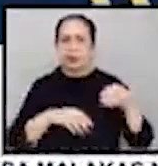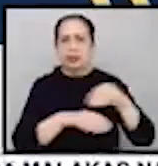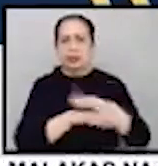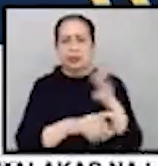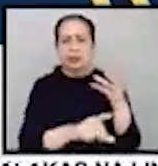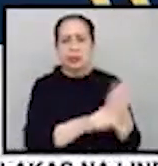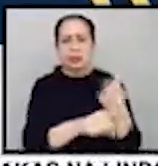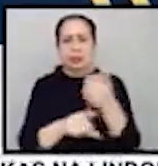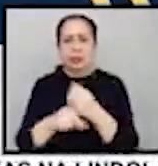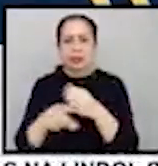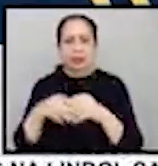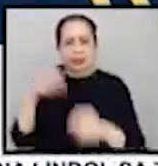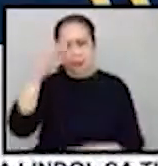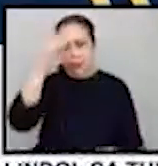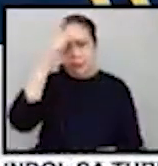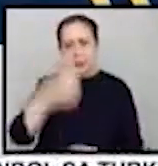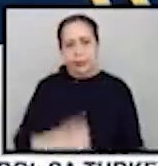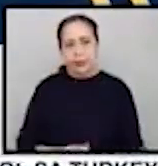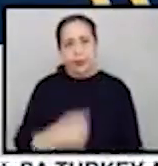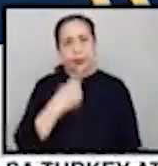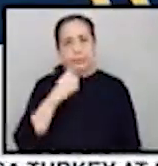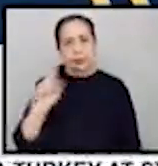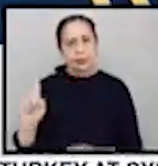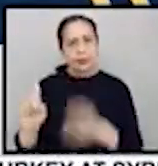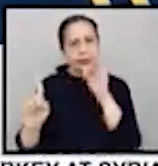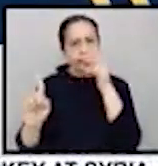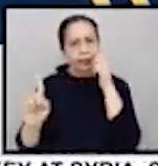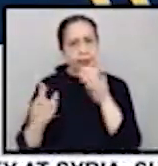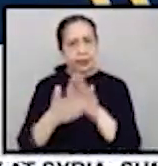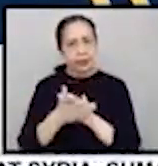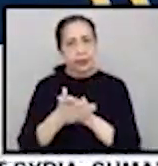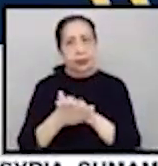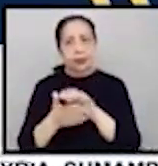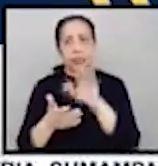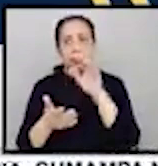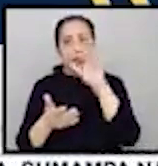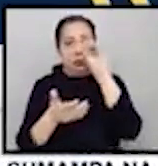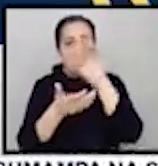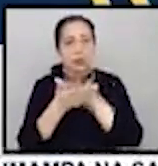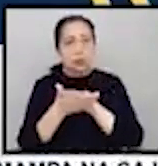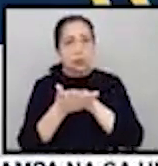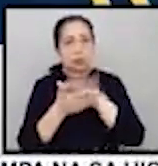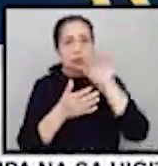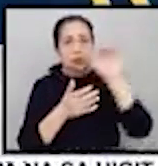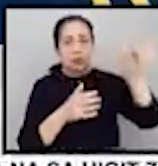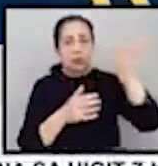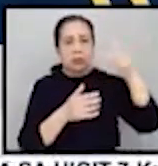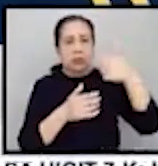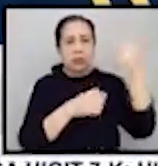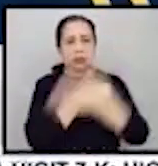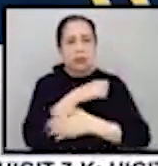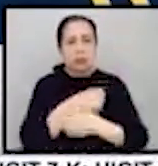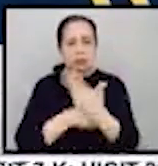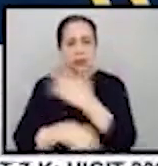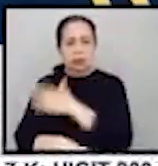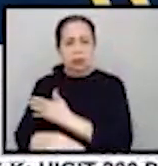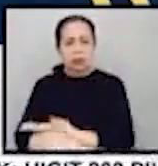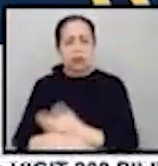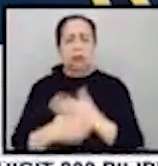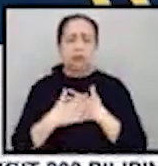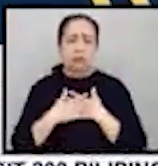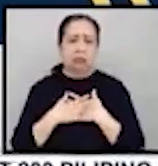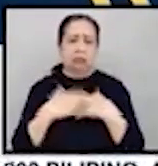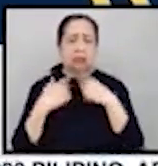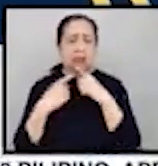Yung isang Pinay daw, asawa niya nasa abroad, nasa sa car sila nag-i-stay, tatlo yung anak niya. Diyos ko, umiyak po talaga kami.